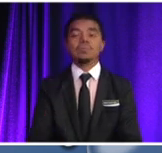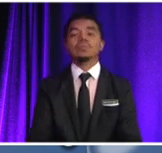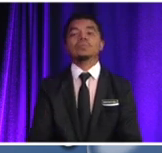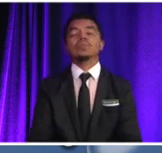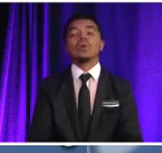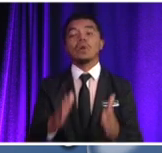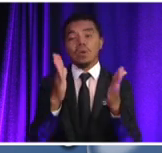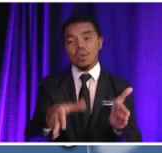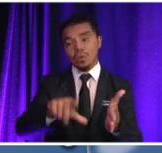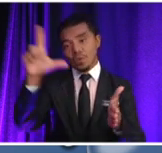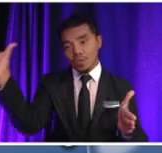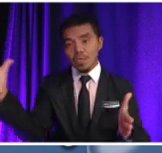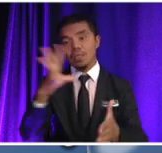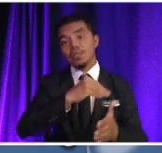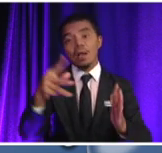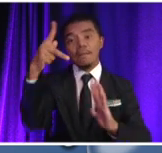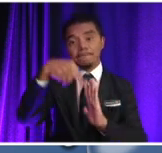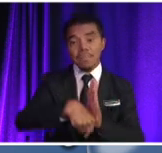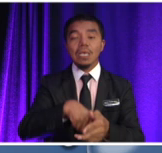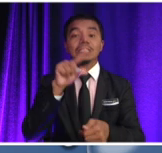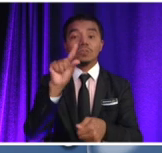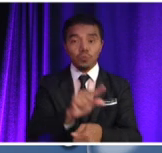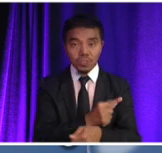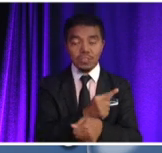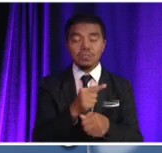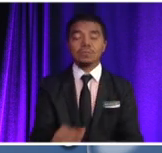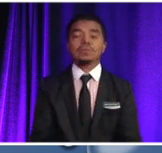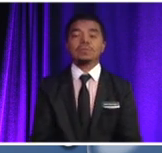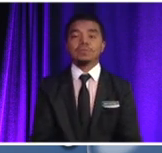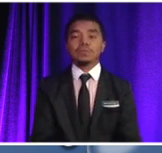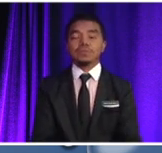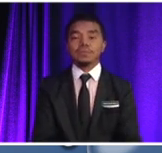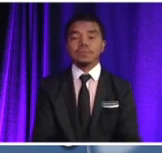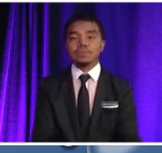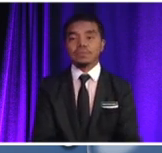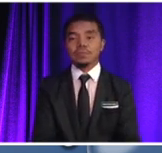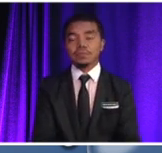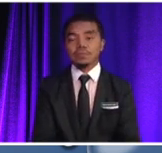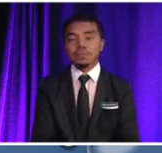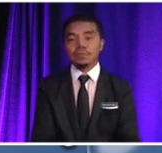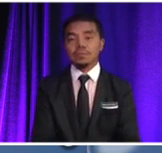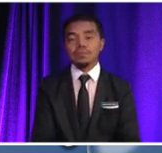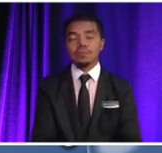jualan langsung ya yaitu produk contohnya produk tempahan khas penikmatan